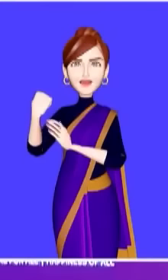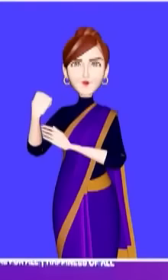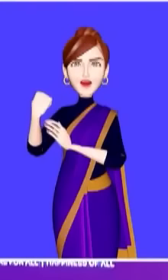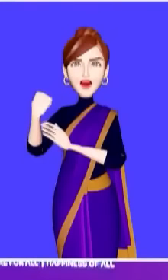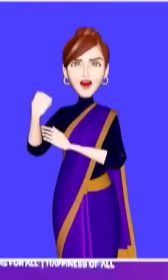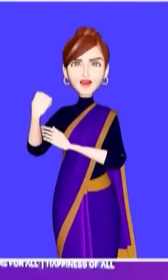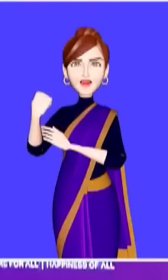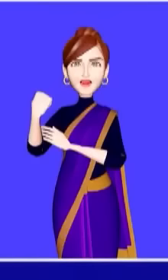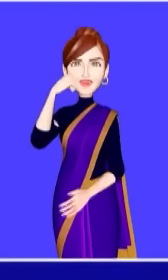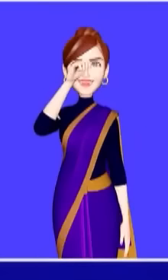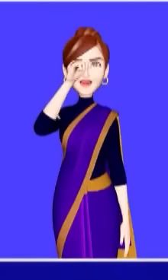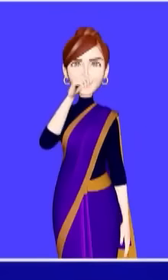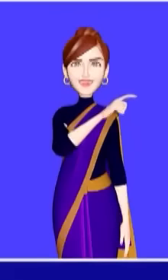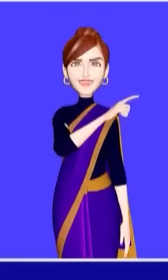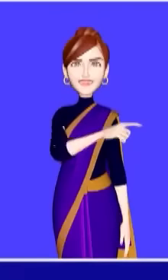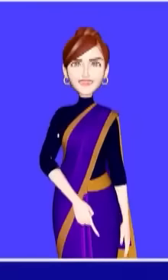एआई के लिए